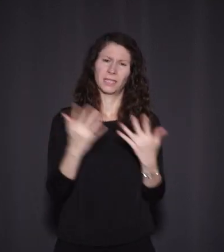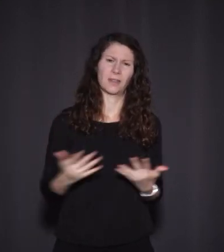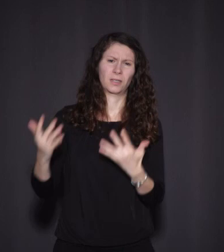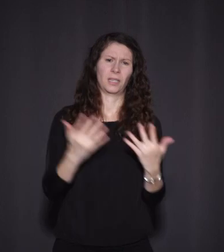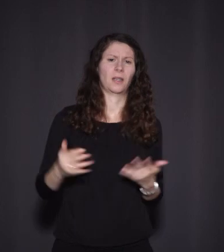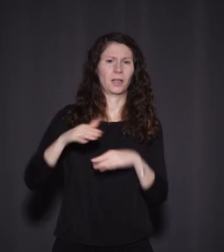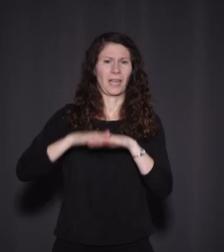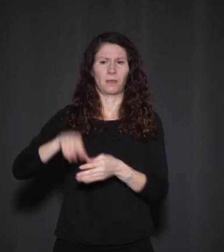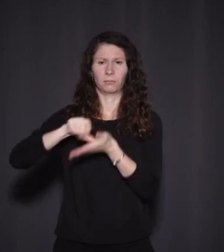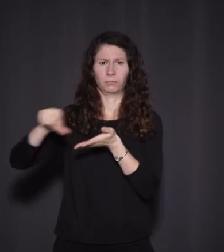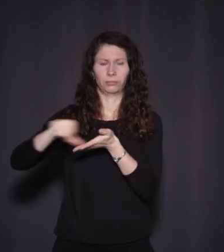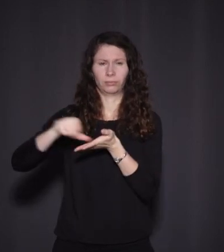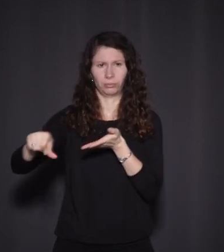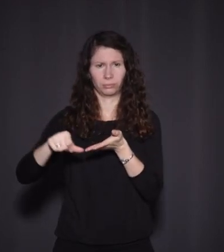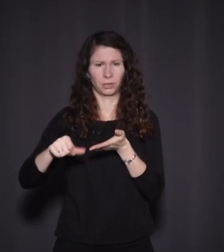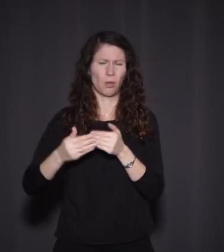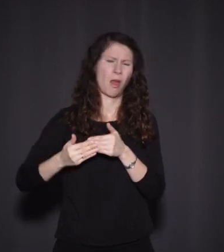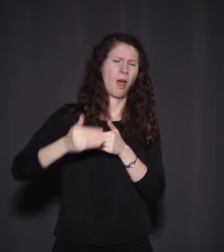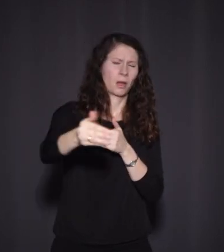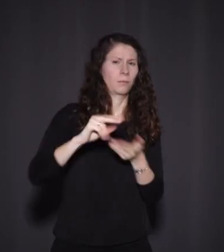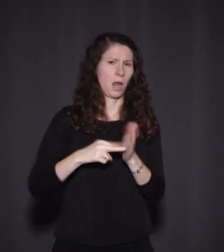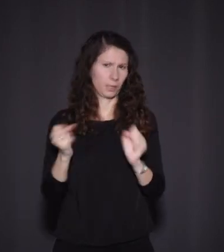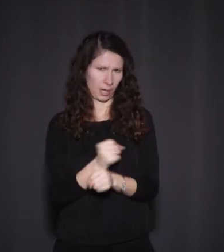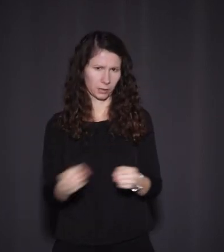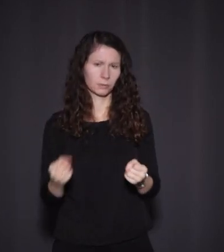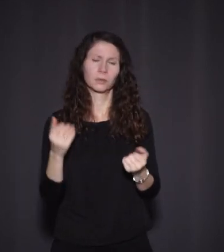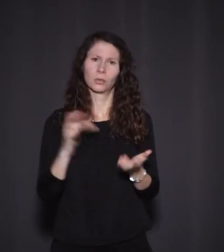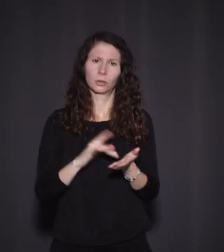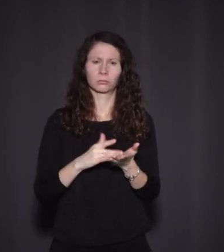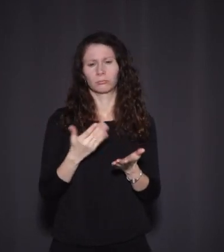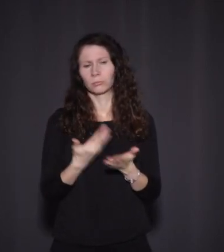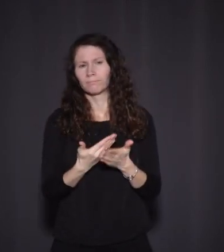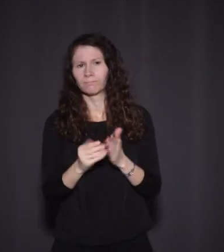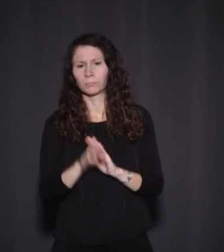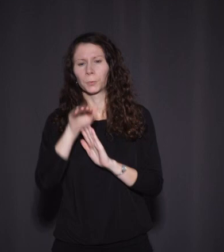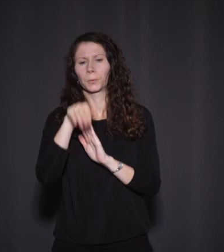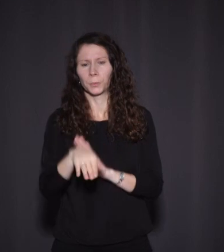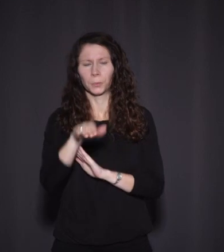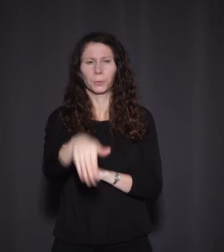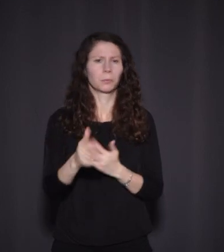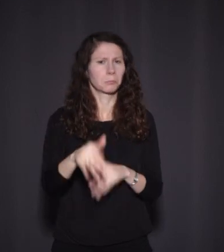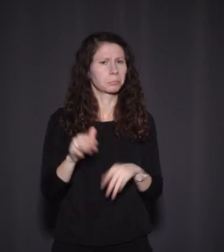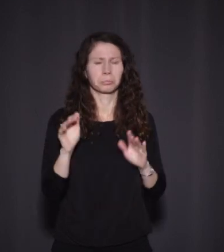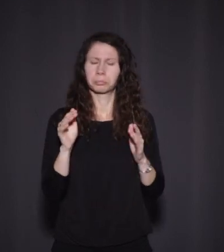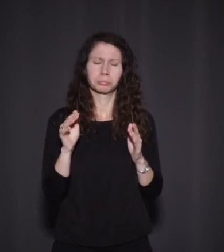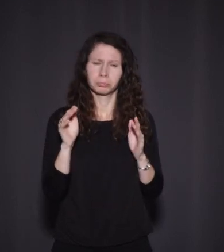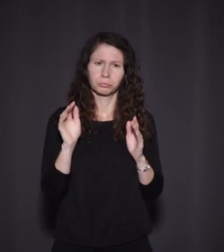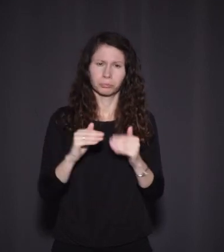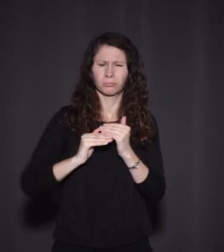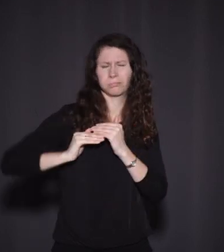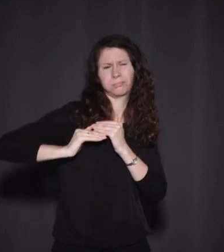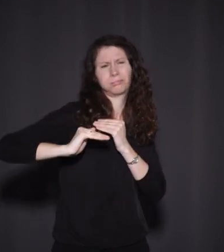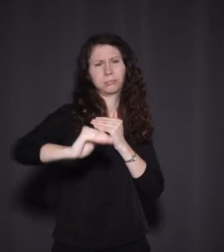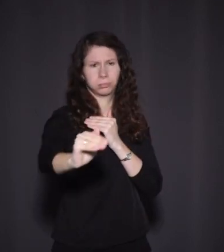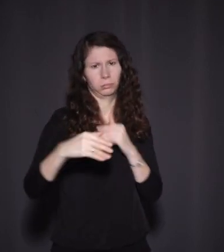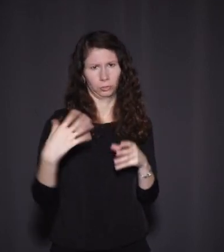heißt, kurzfristige Dellen im Kapitalmarkt sind gar kein Problem, wenn man auf Jahrzehnte plant. Da ist niemand sicherer und souveräner als